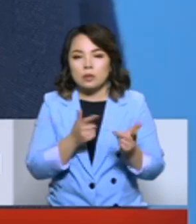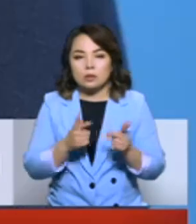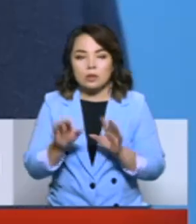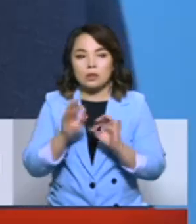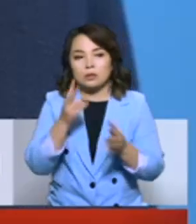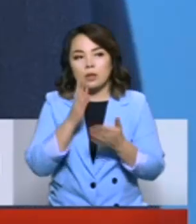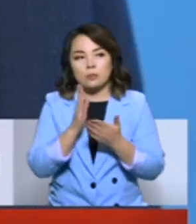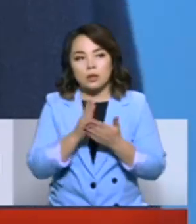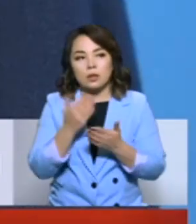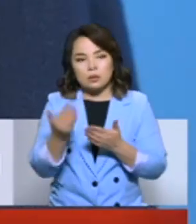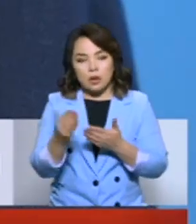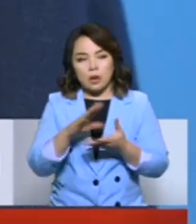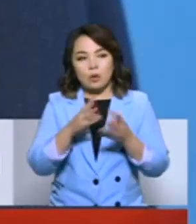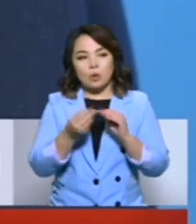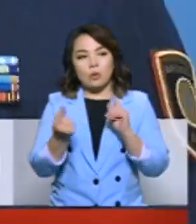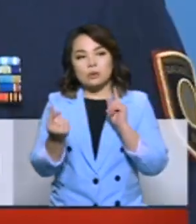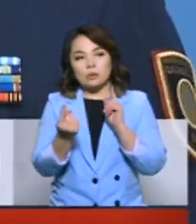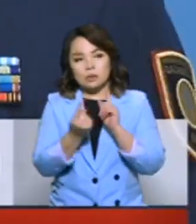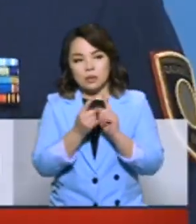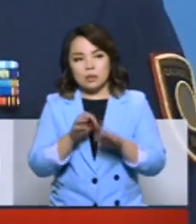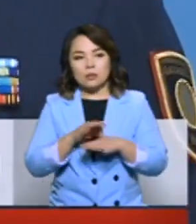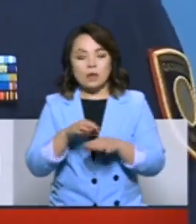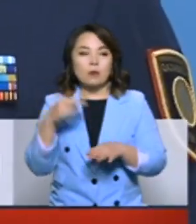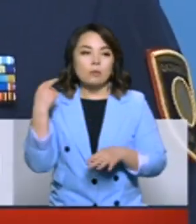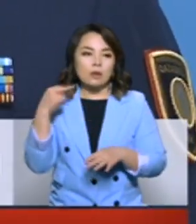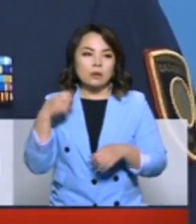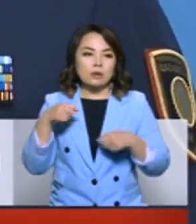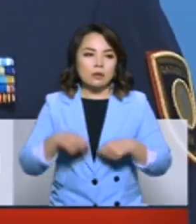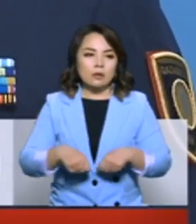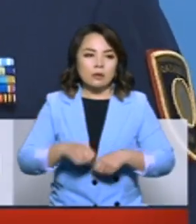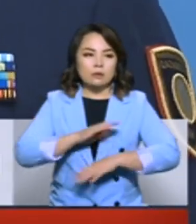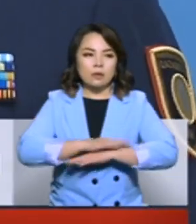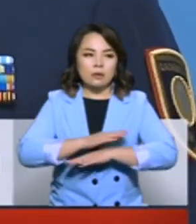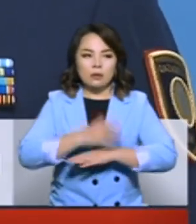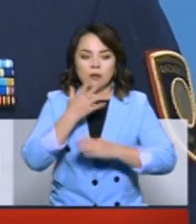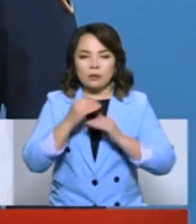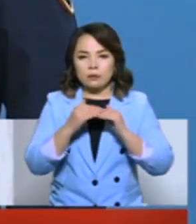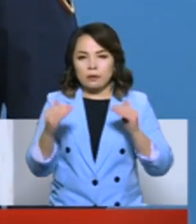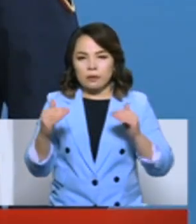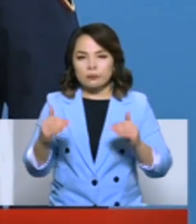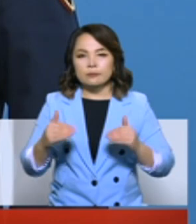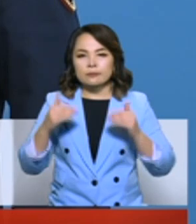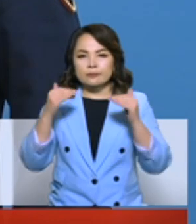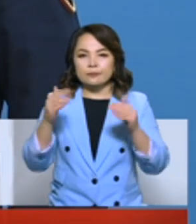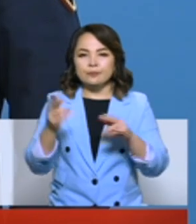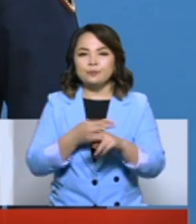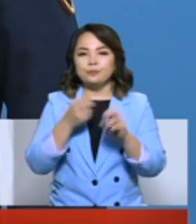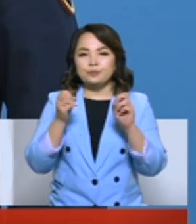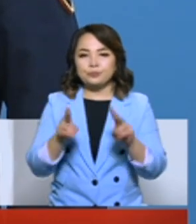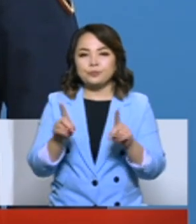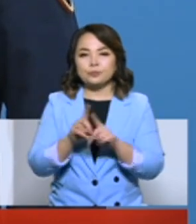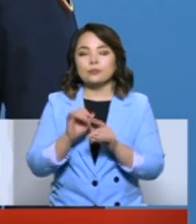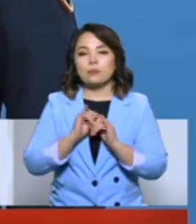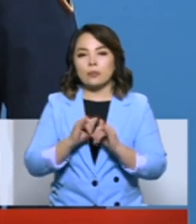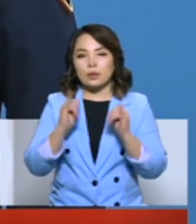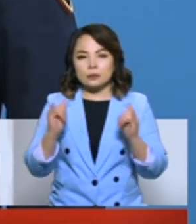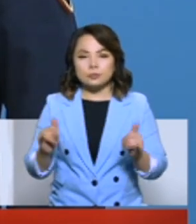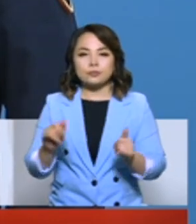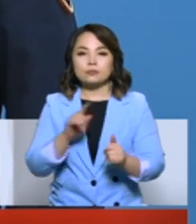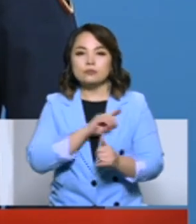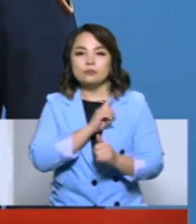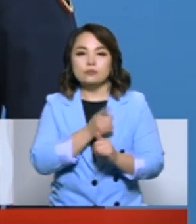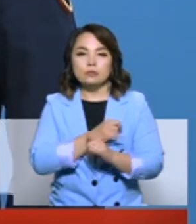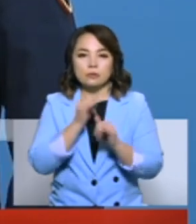баяндадым. Кездесудің қорытындысы бойынша президент құқық тәртіп деңгейін арттырып, қауіпсіздікті одан әрі күшейту